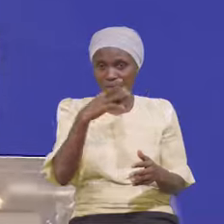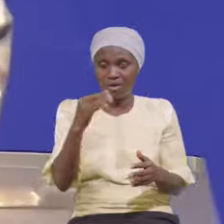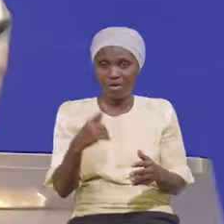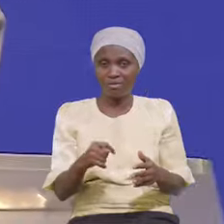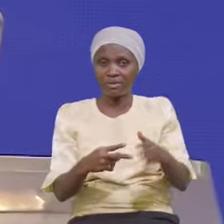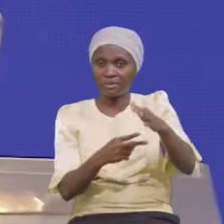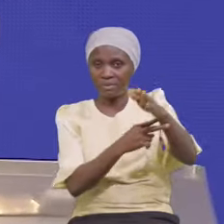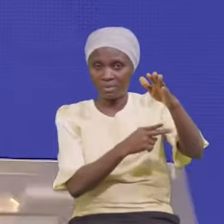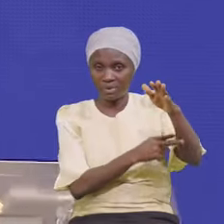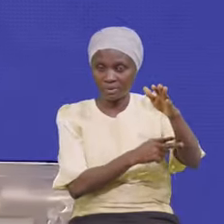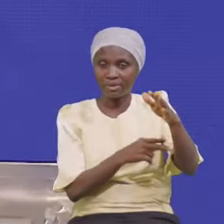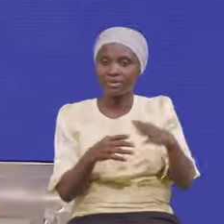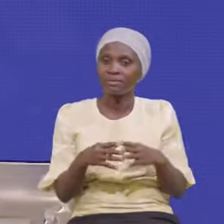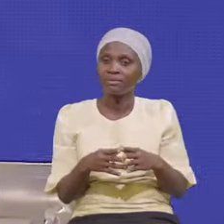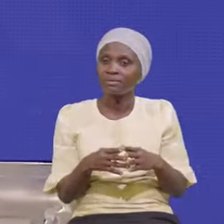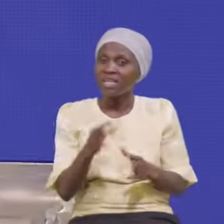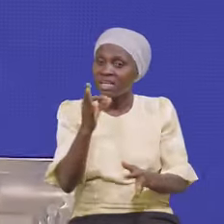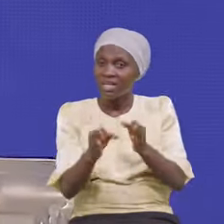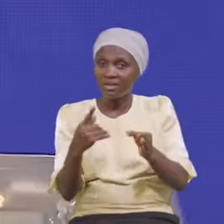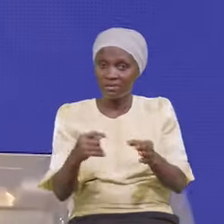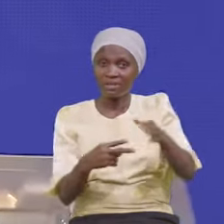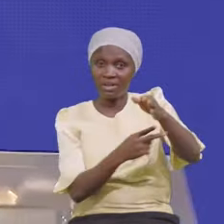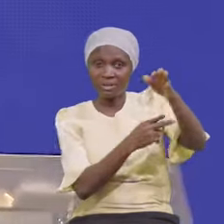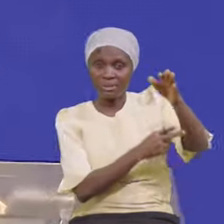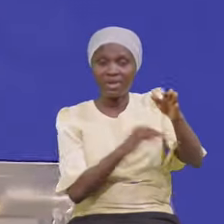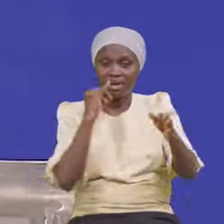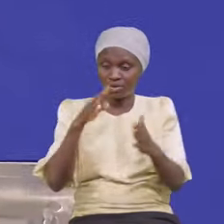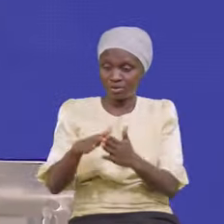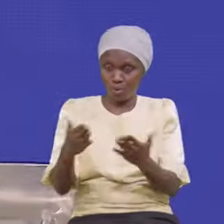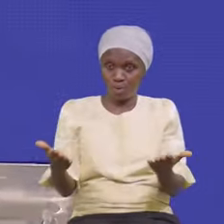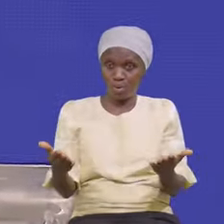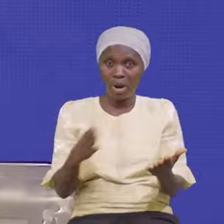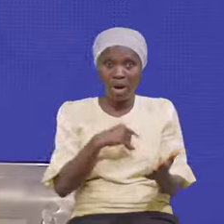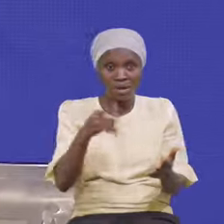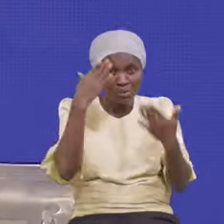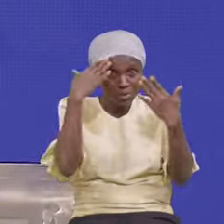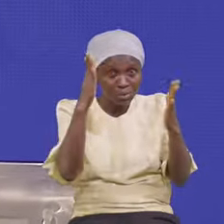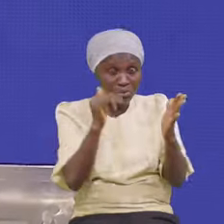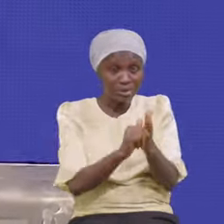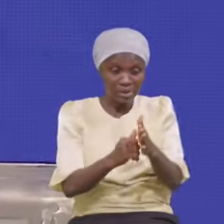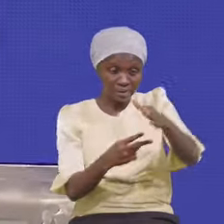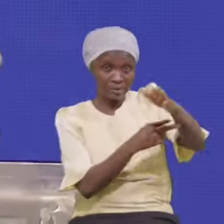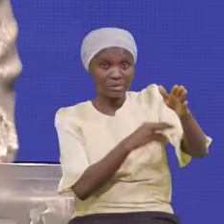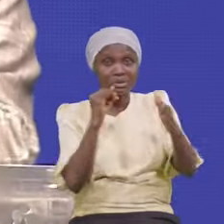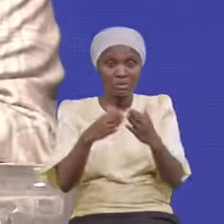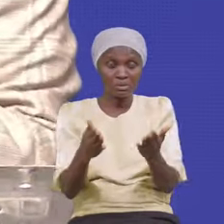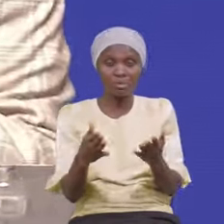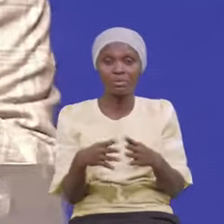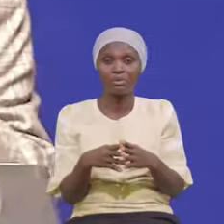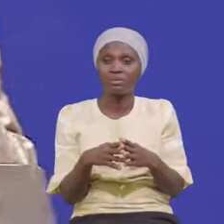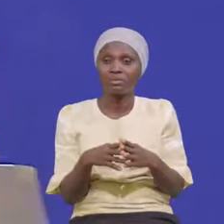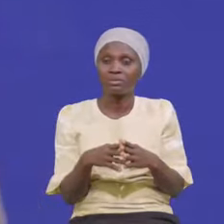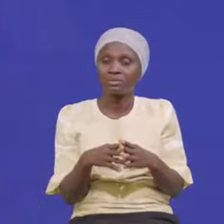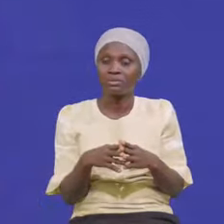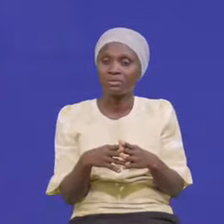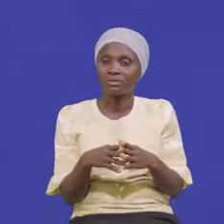ఆ వారధి నిర్మాణమైన సంగతి మీకు తెలియకపోతే. If the bridge is open and you don't know the bridge is open. వారధి తెరవబడిందనే సంగతి మీకు